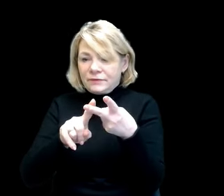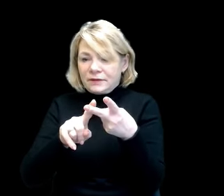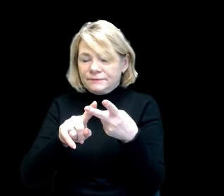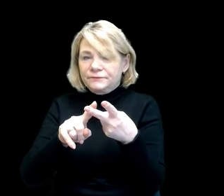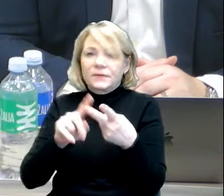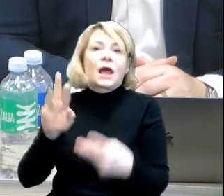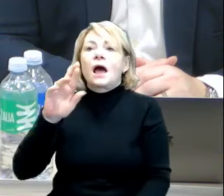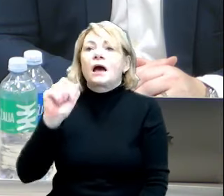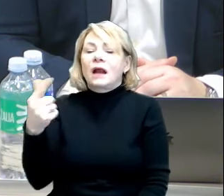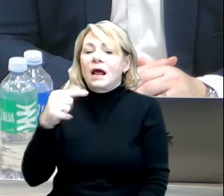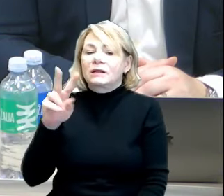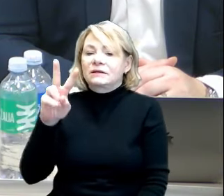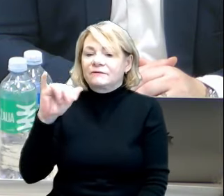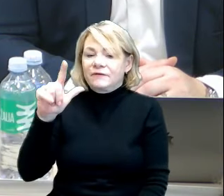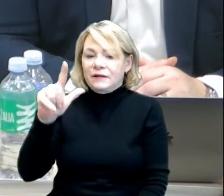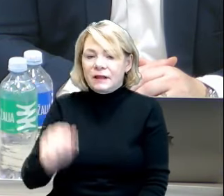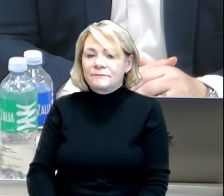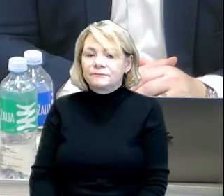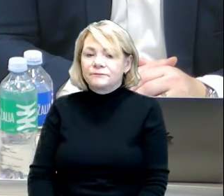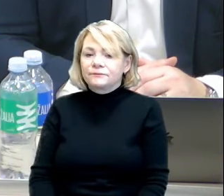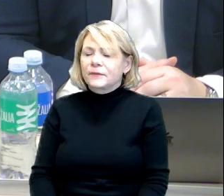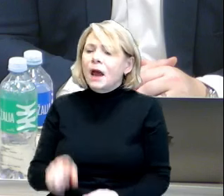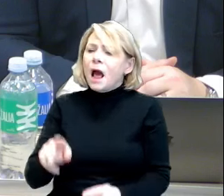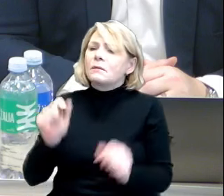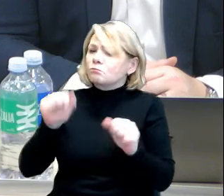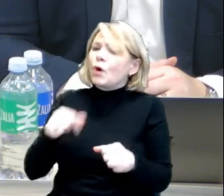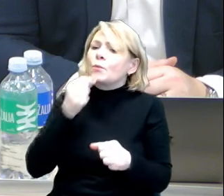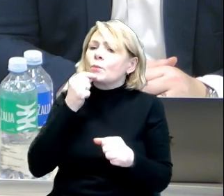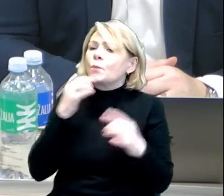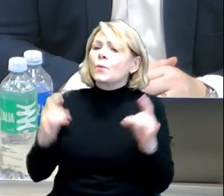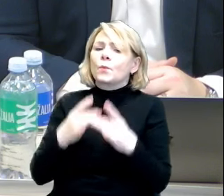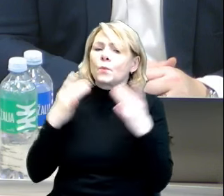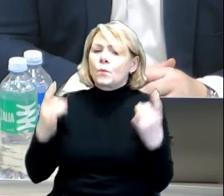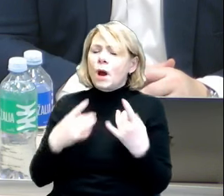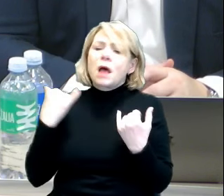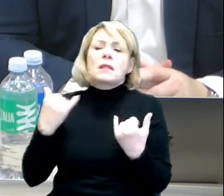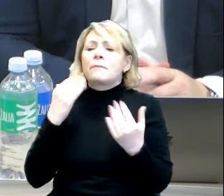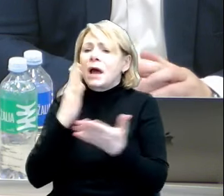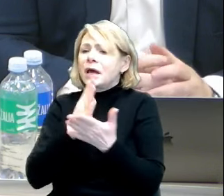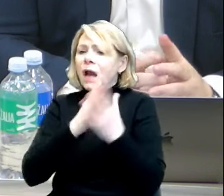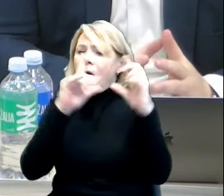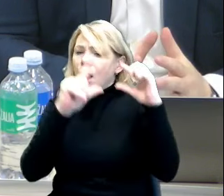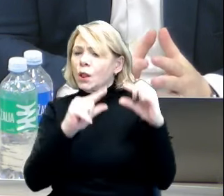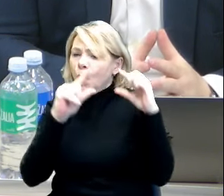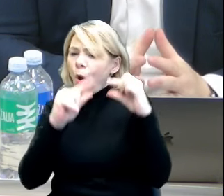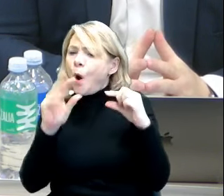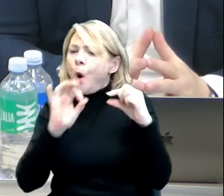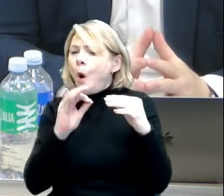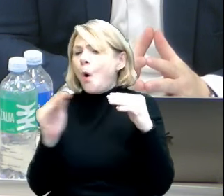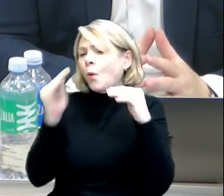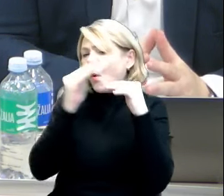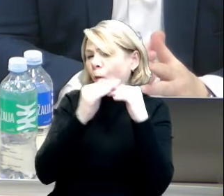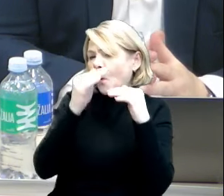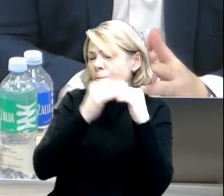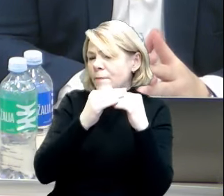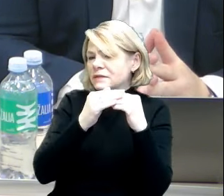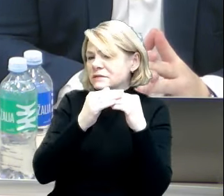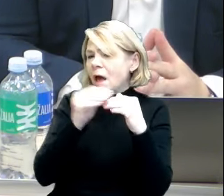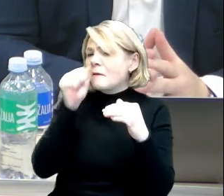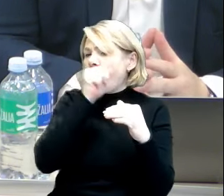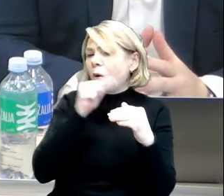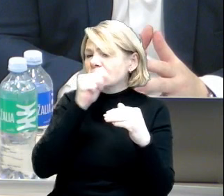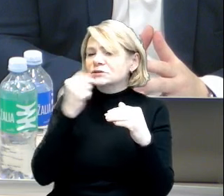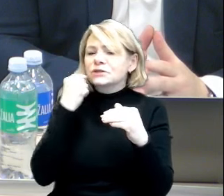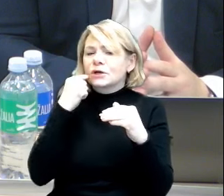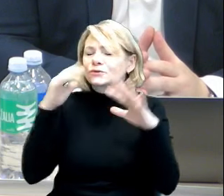a tiesiog gal jūs galėsit šiek tiek daugiau pasakyti čia kreipiamasi nuolaidos dėl kompensavimo klaipėdos koncertų salės renginiuose